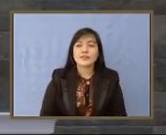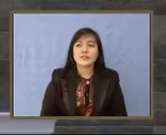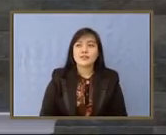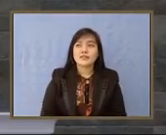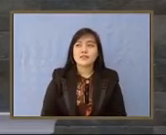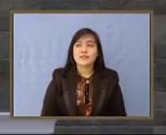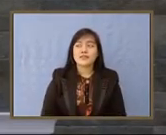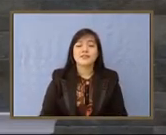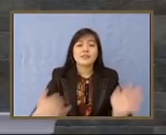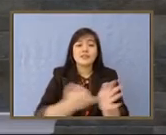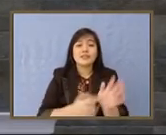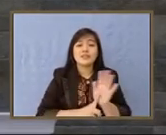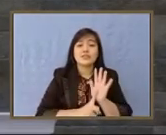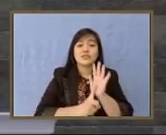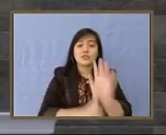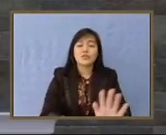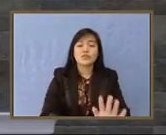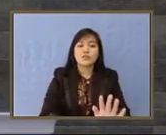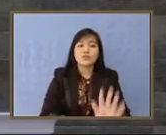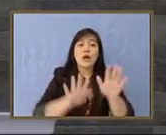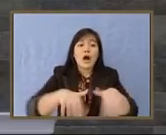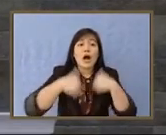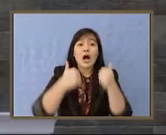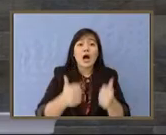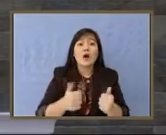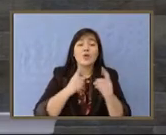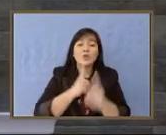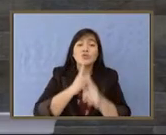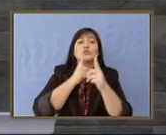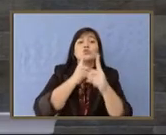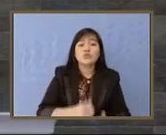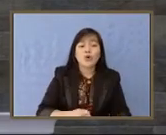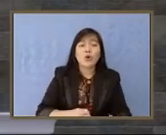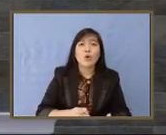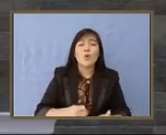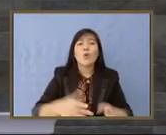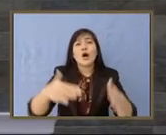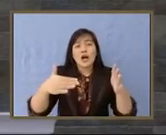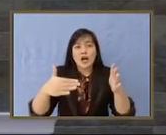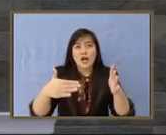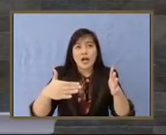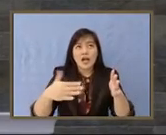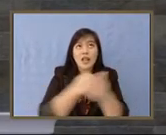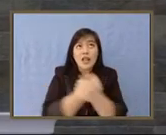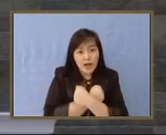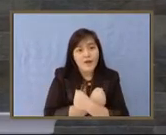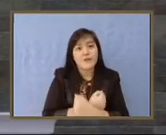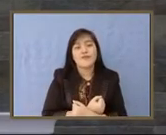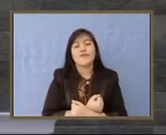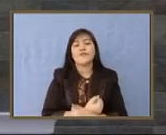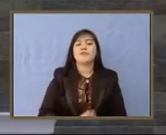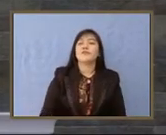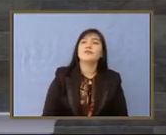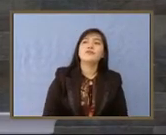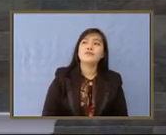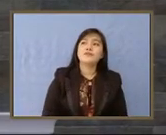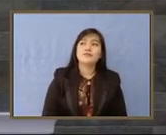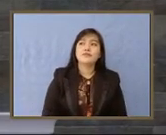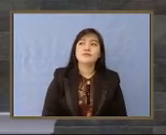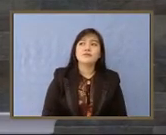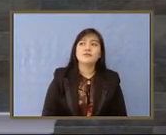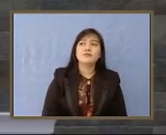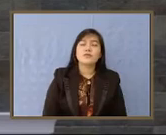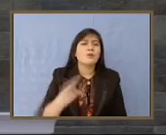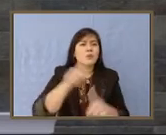yung response ng pagmamahal. Okay? Ito po itumutukoy doon sa paninilbihan po ni Ruth.